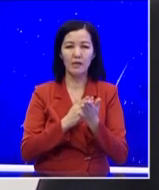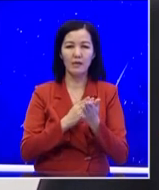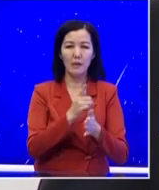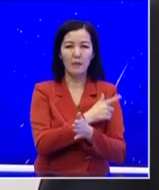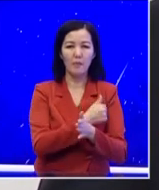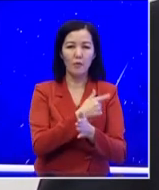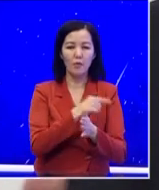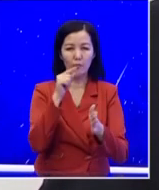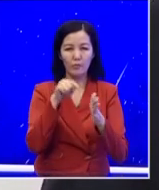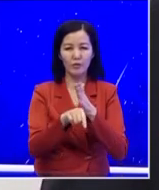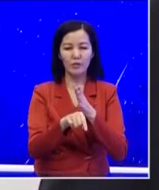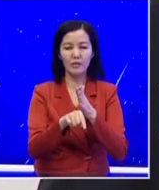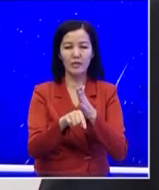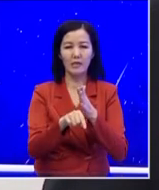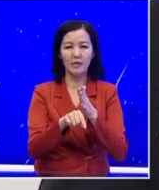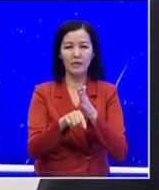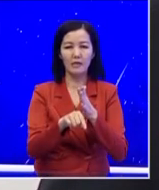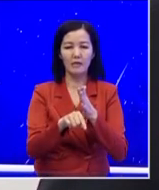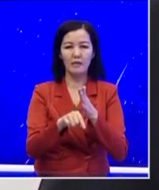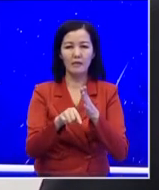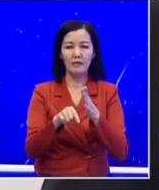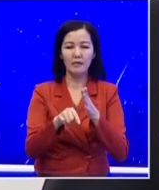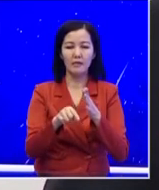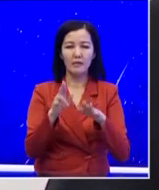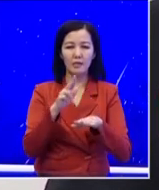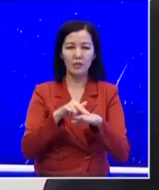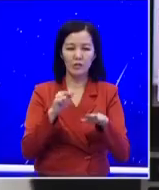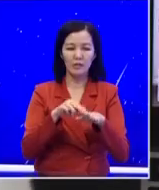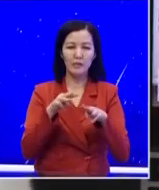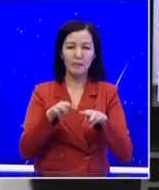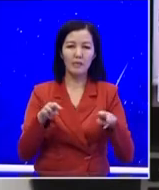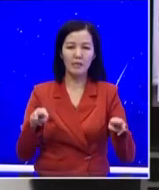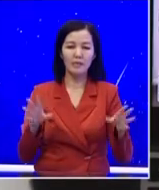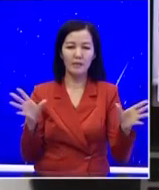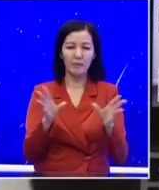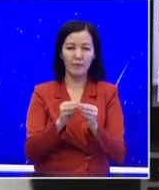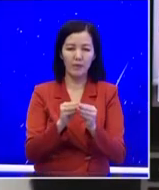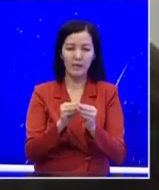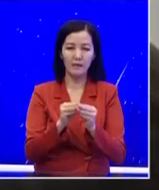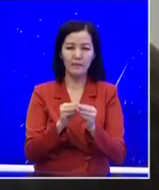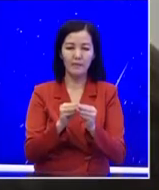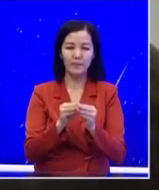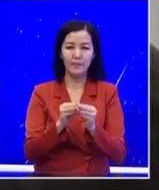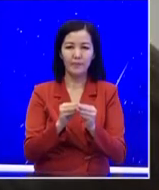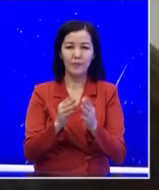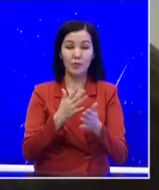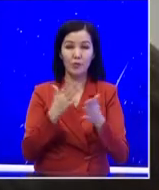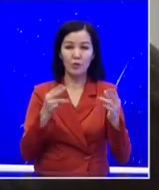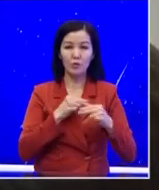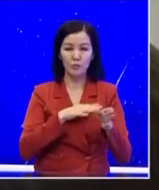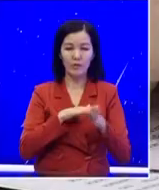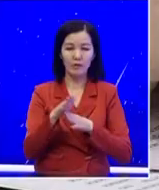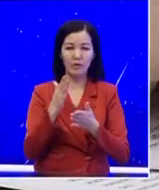блокпостазда ішкі істер министрлігінің қызметкерлерімен бірге бірлесіп үлкен жұмыс атқарып